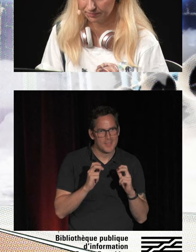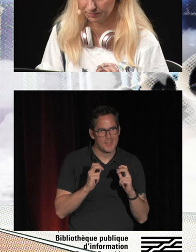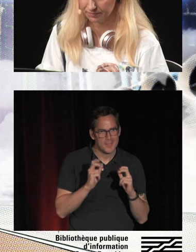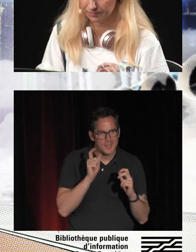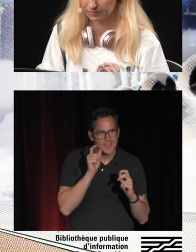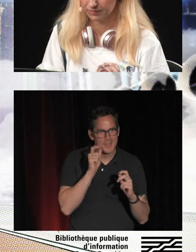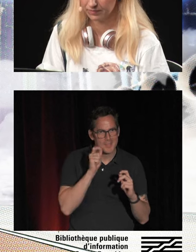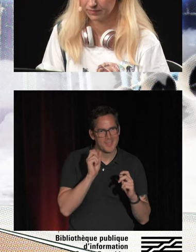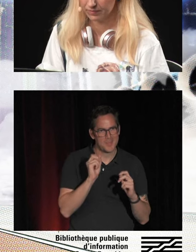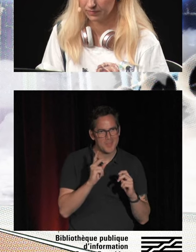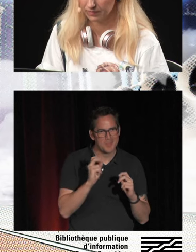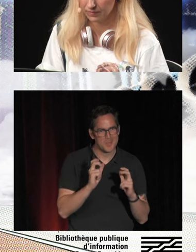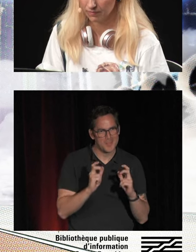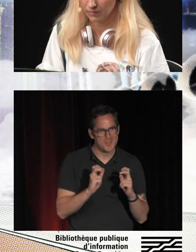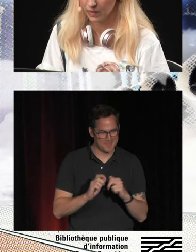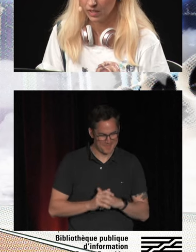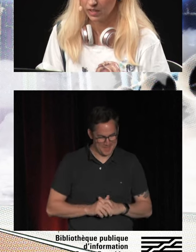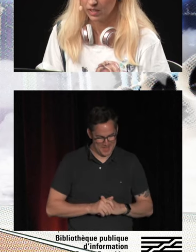Ok.